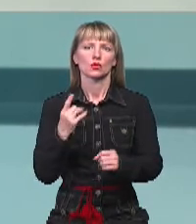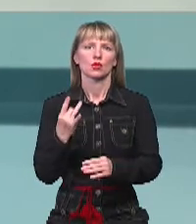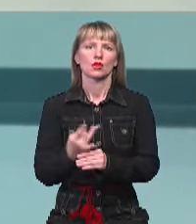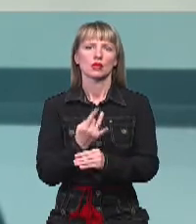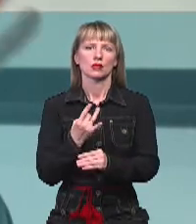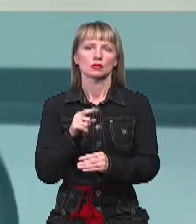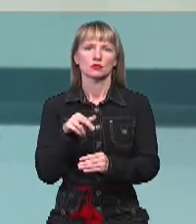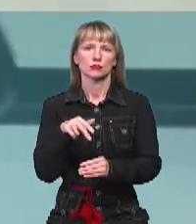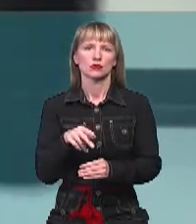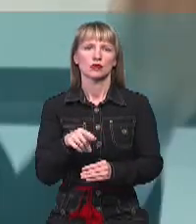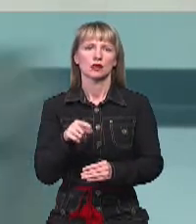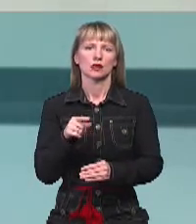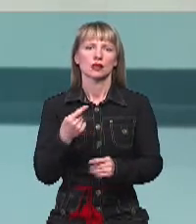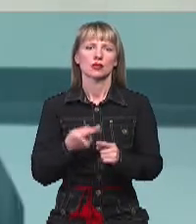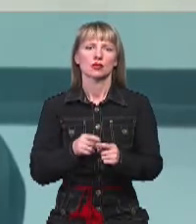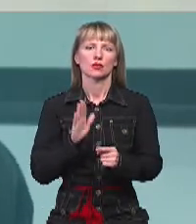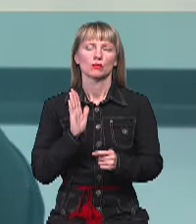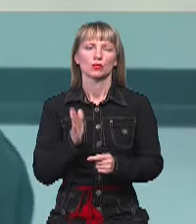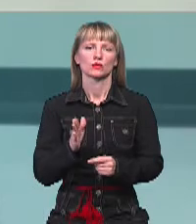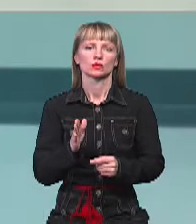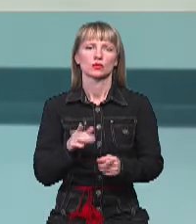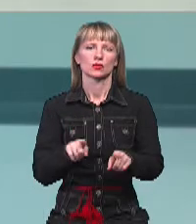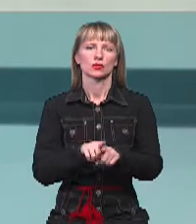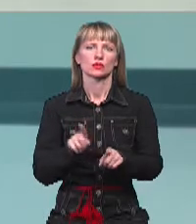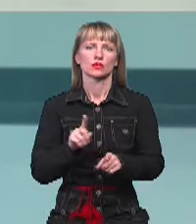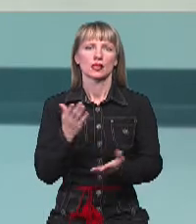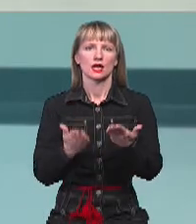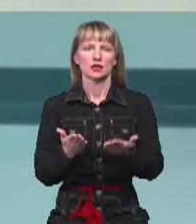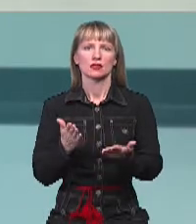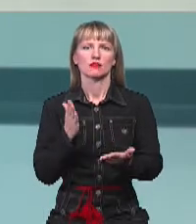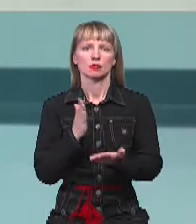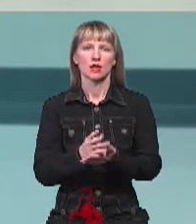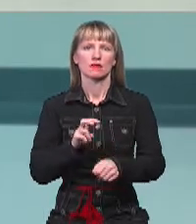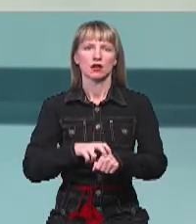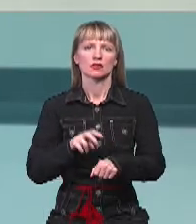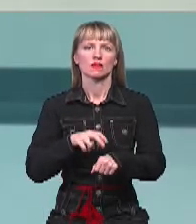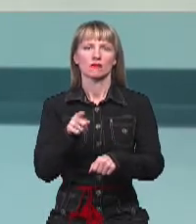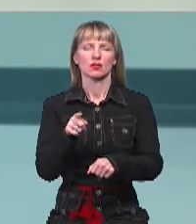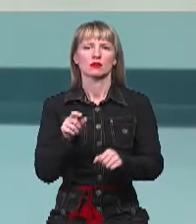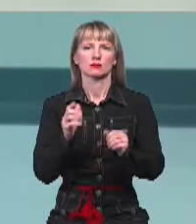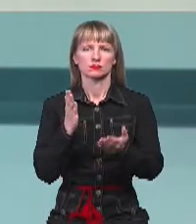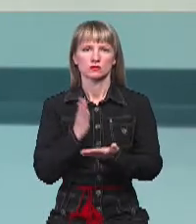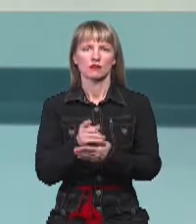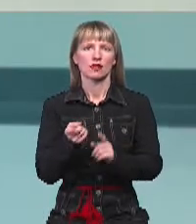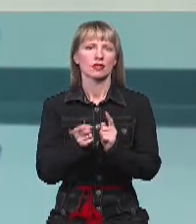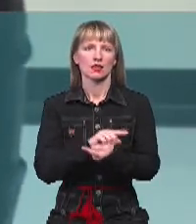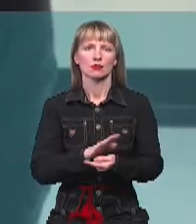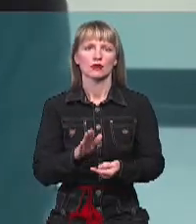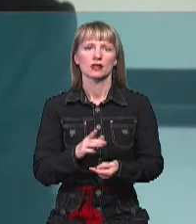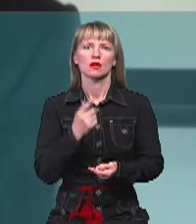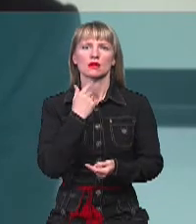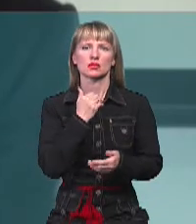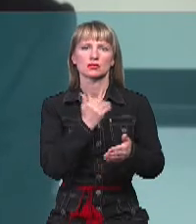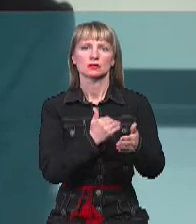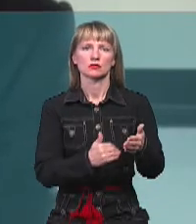вони перейдуть. Але в цілому сама динаміка показує, що якщо ви визначились, вас лікар влаштовує, ви не міняєте. А червоних списків вже